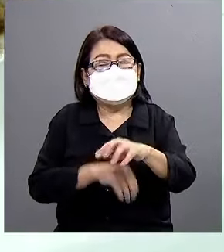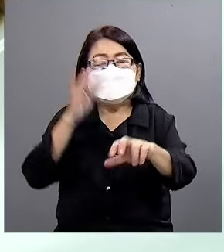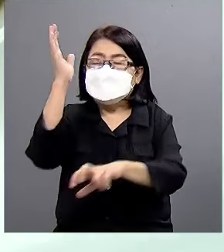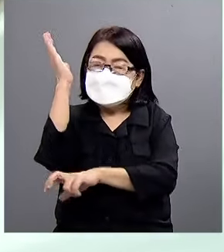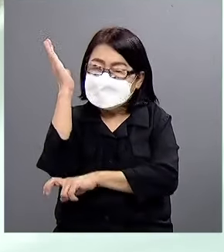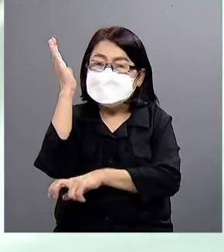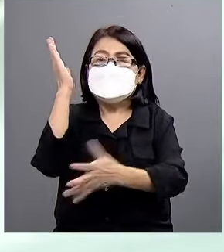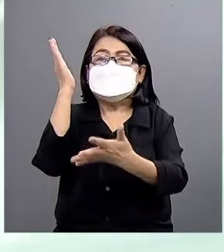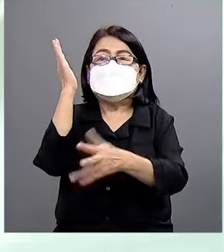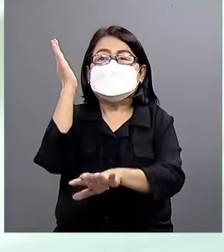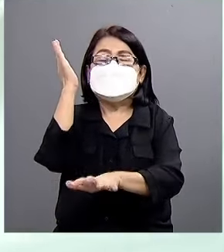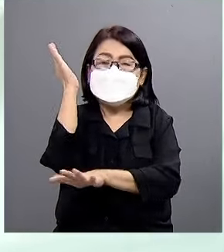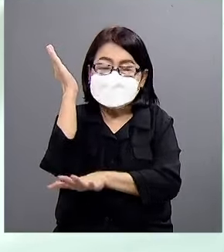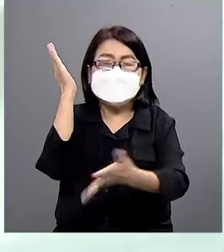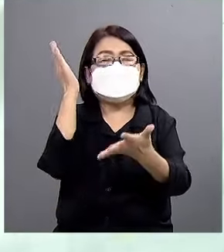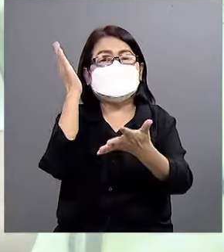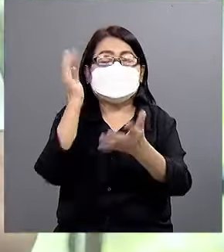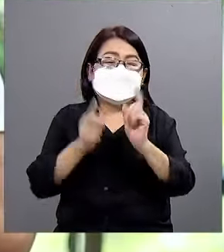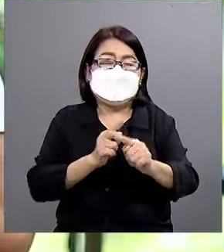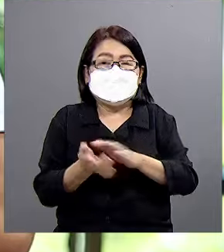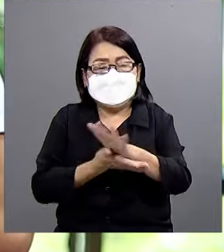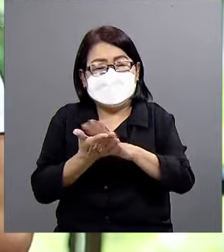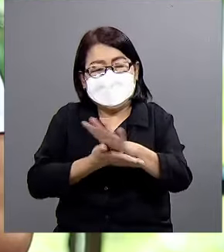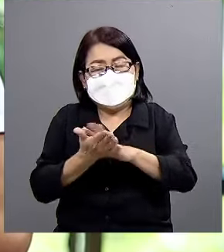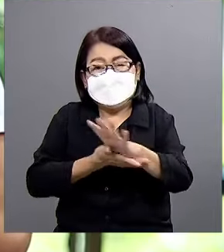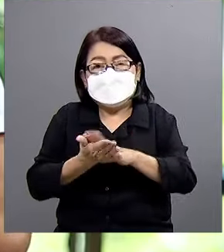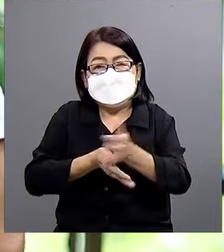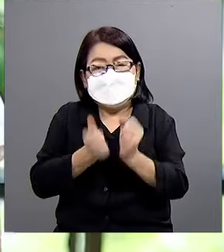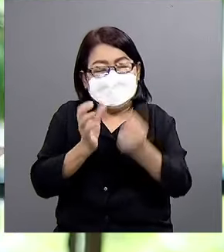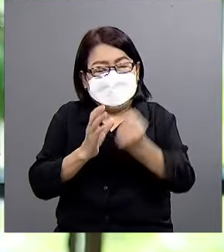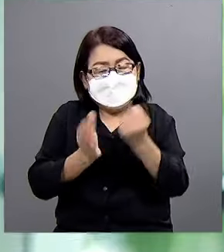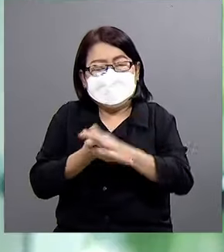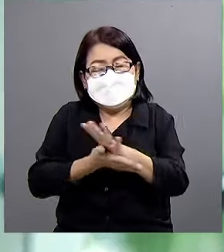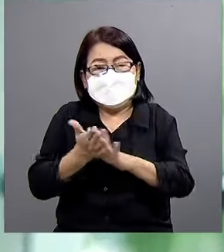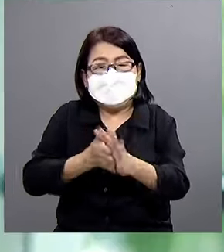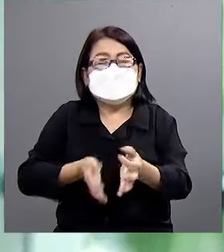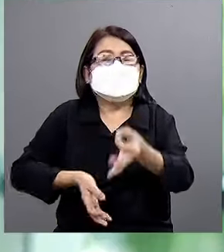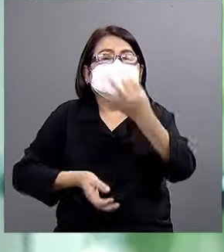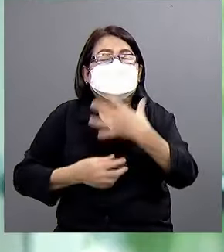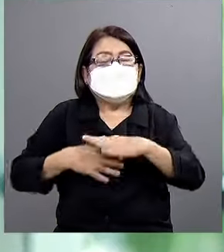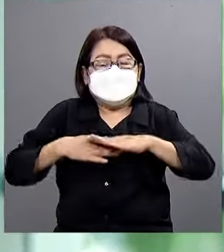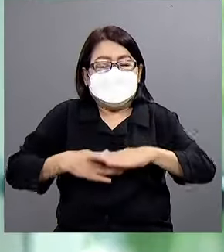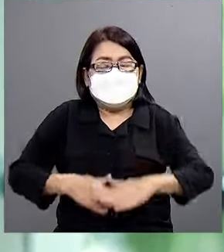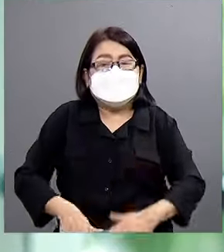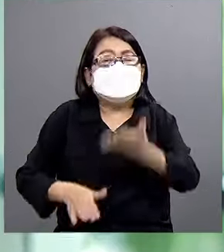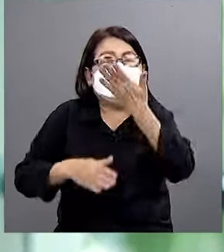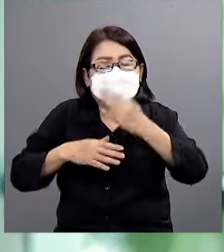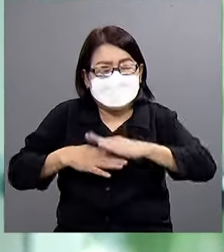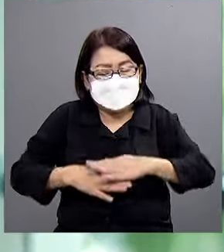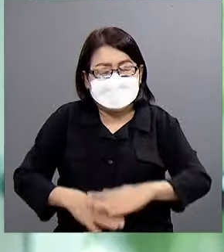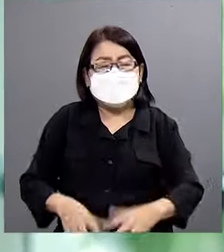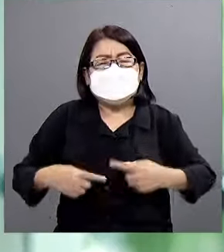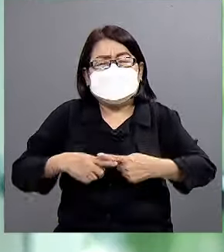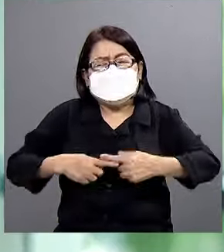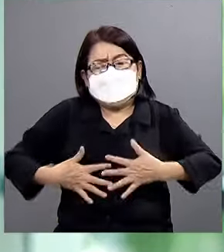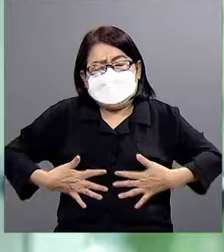พอกินแล้วปุ๊บเนี่ยเขาจะกดความร้อนลงอาการจุกเสียดที่ดันมาจุกที่หน้าอกหรือลิ้นปี่เนี่ยก็จะลดลงด้วยครับ คำจำกัดความของคำว่ายาหอม